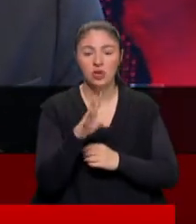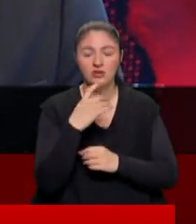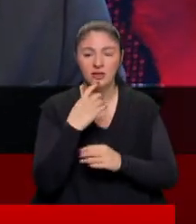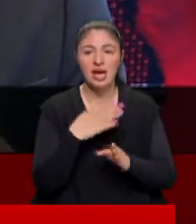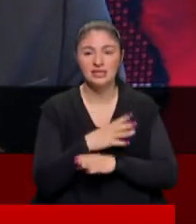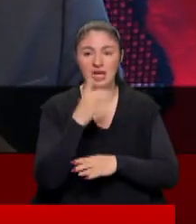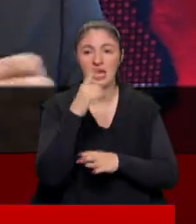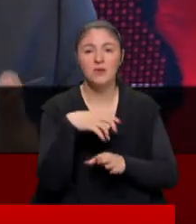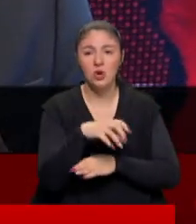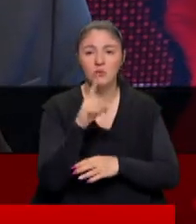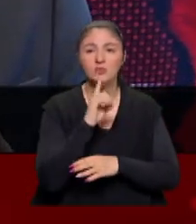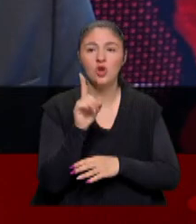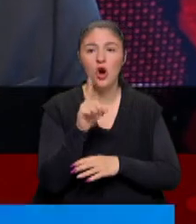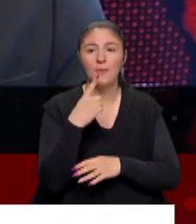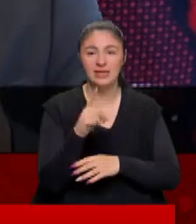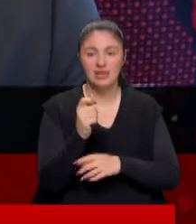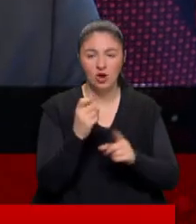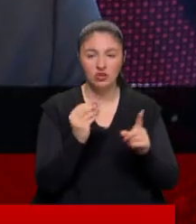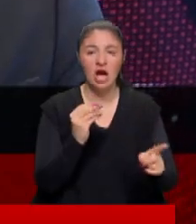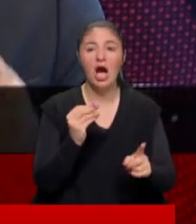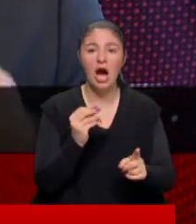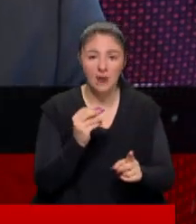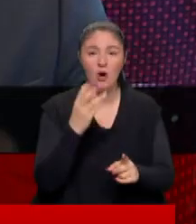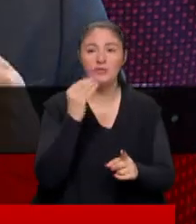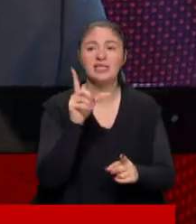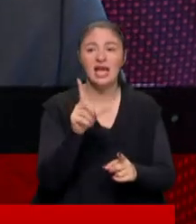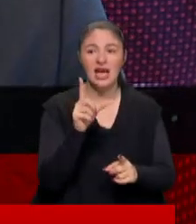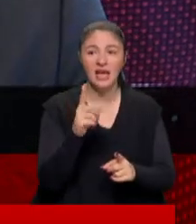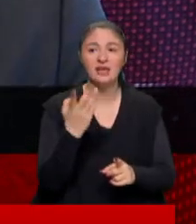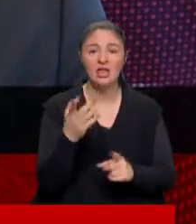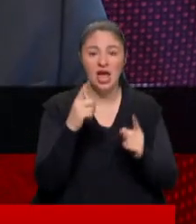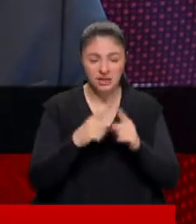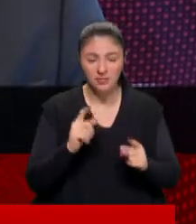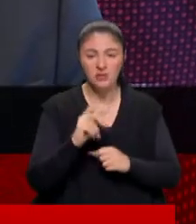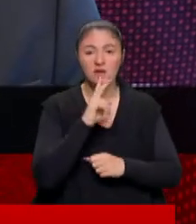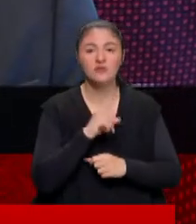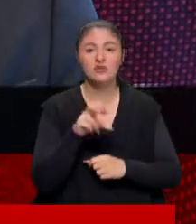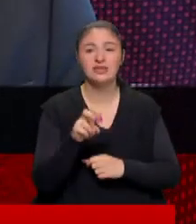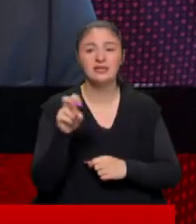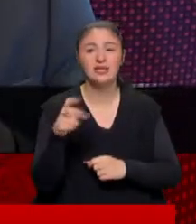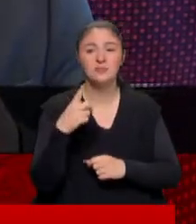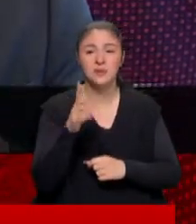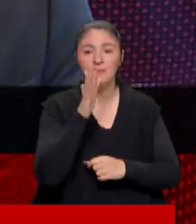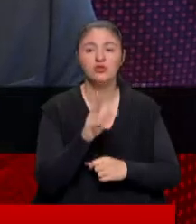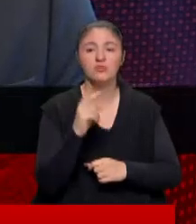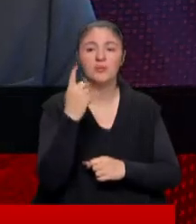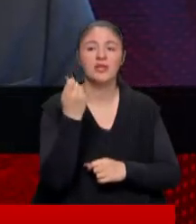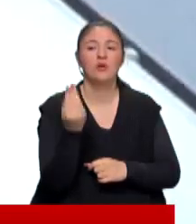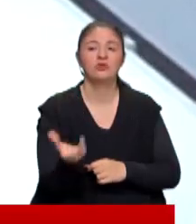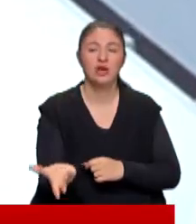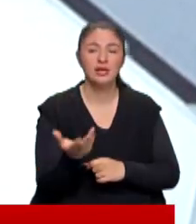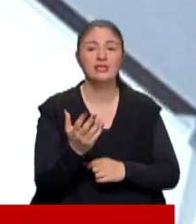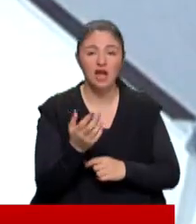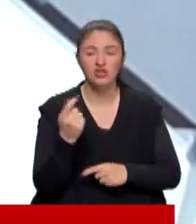yılında aslında ilk dilim 110 bin lira olacak ama olması gereken kuruşu kuruşuna hesaplansaydı 288.571 lira